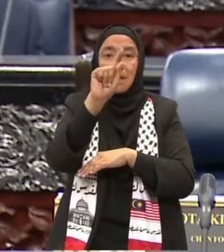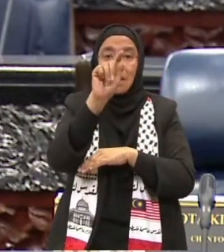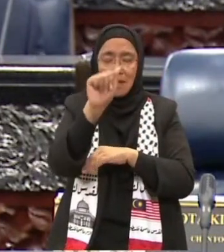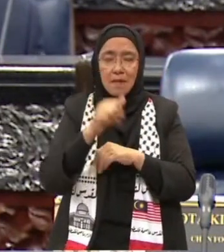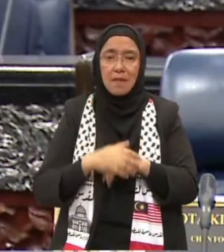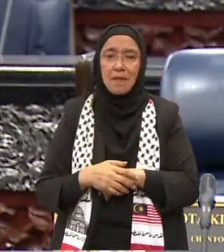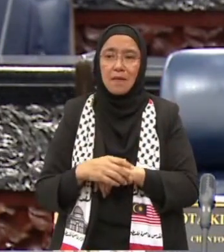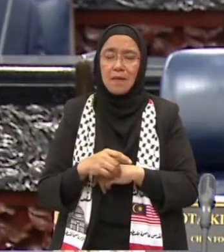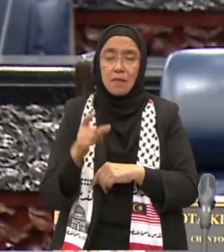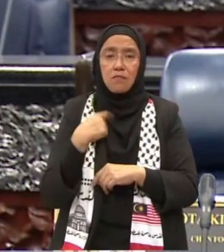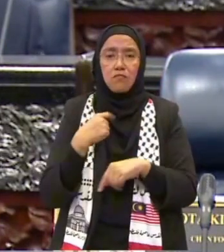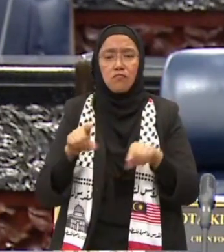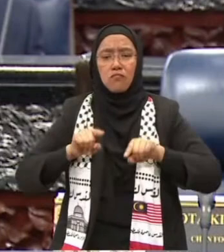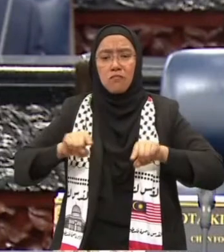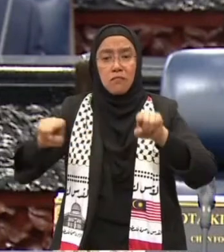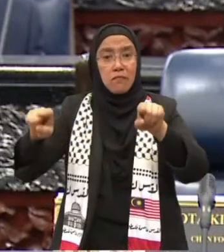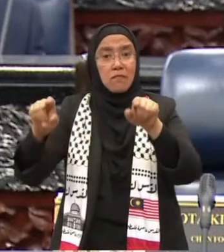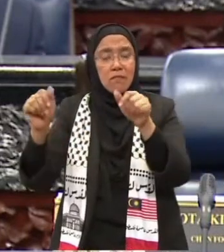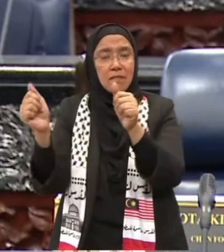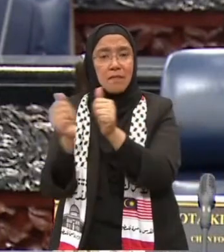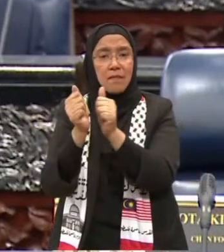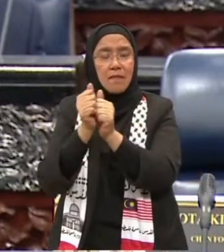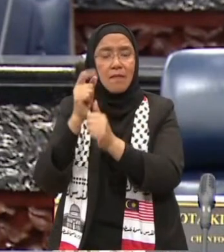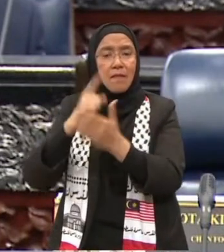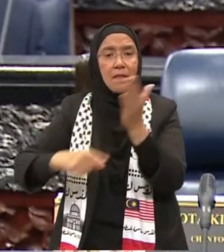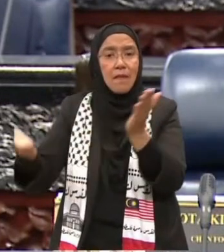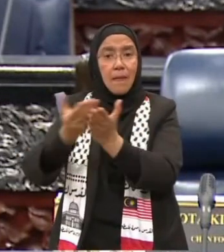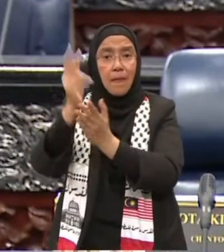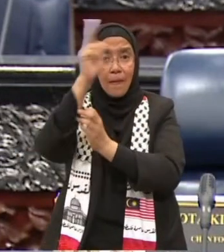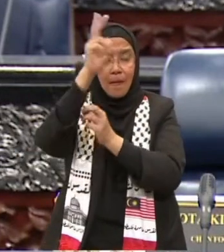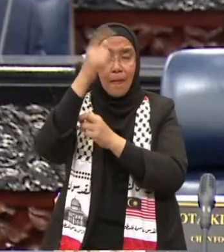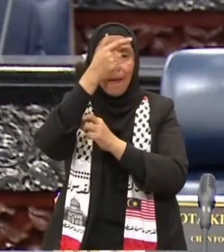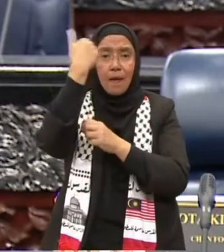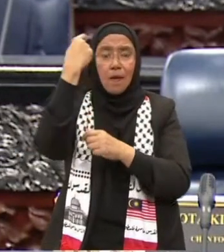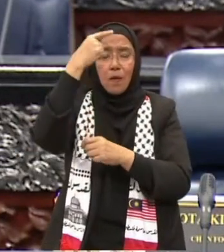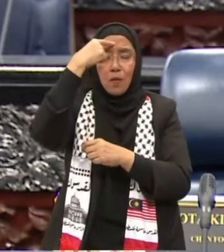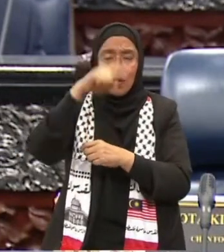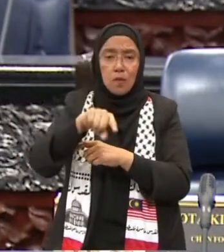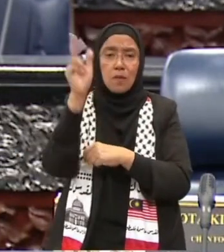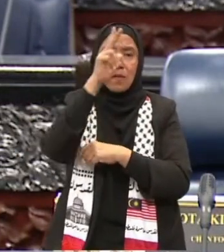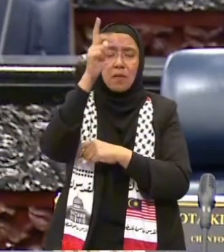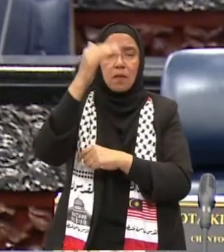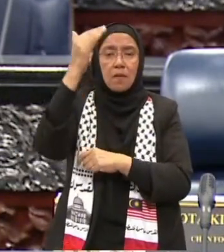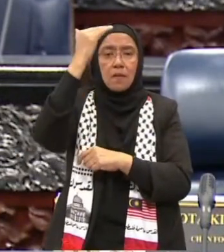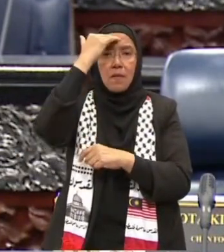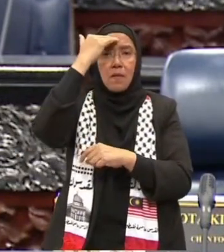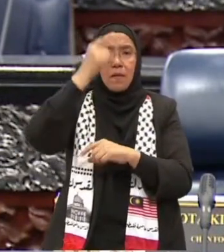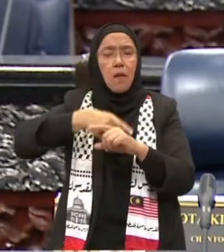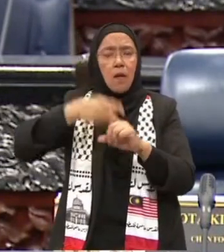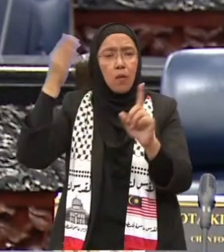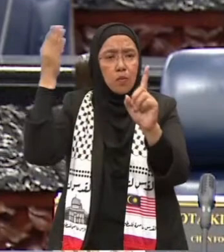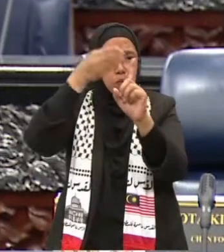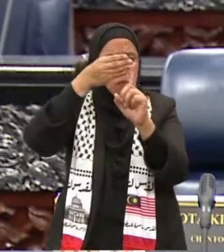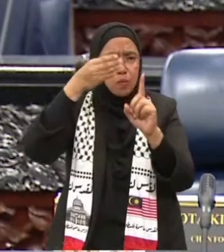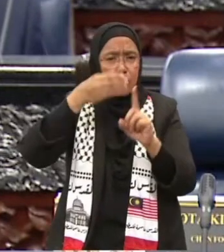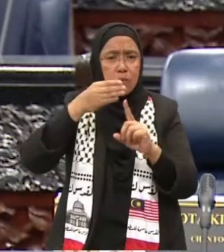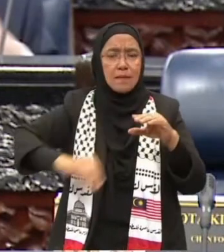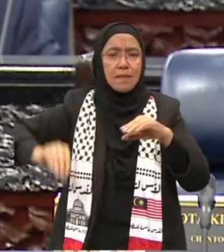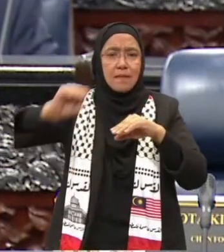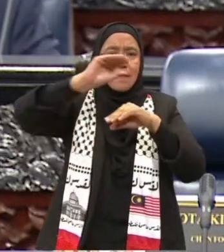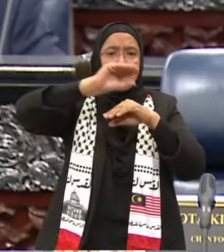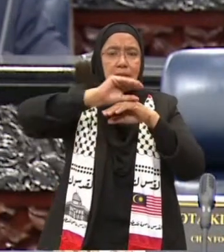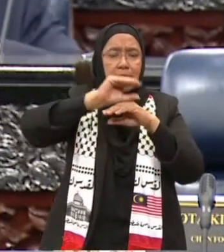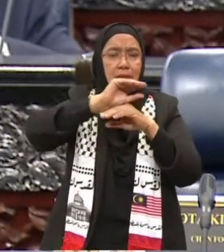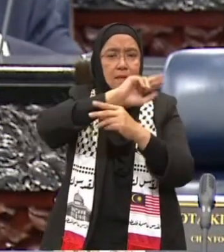sebagai contoh untuk membantu kerajaan mengenalpasti kaedah subsidi bersasar. Tapi untuk menguruskan industri